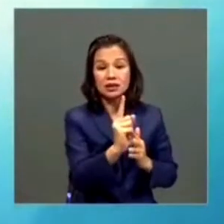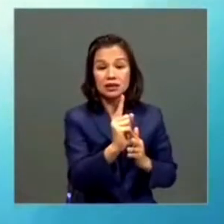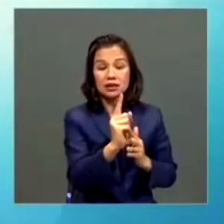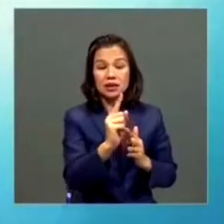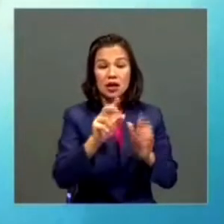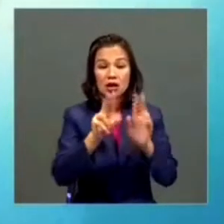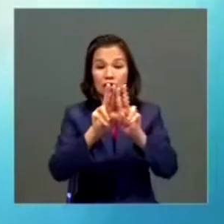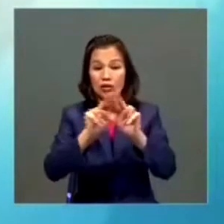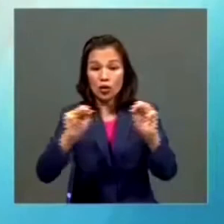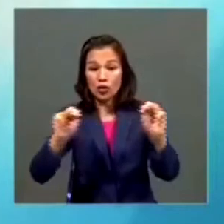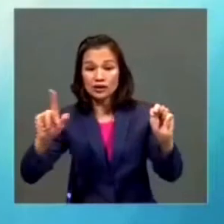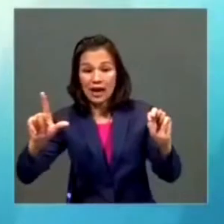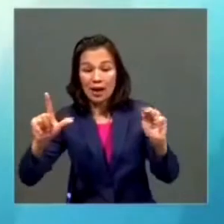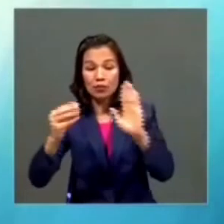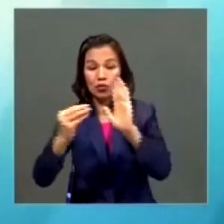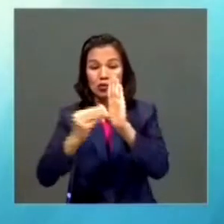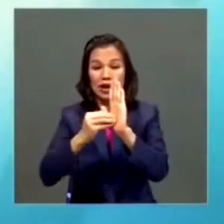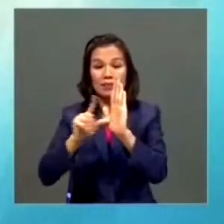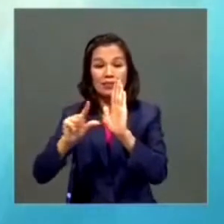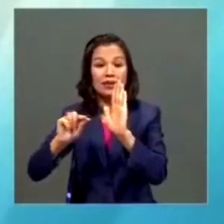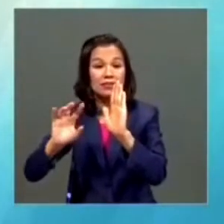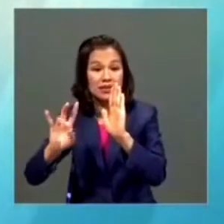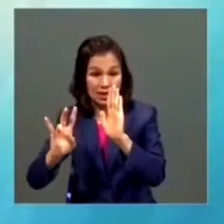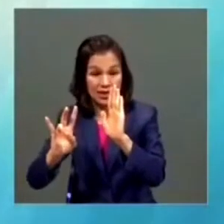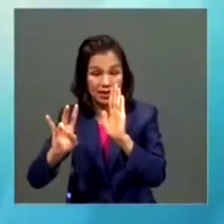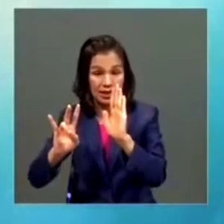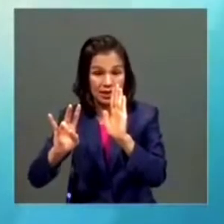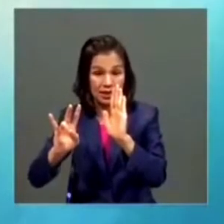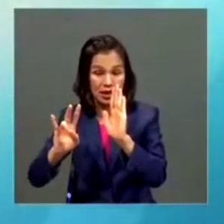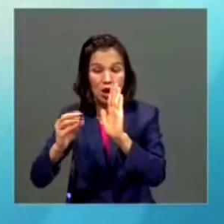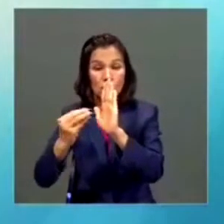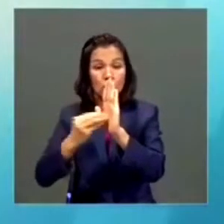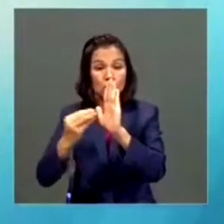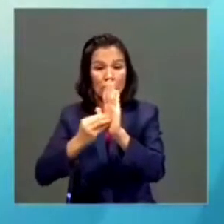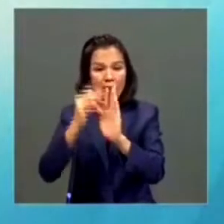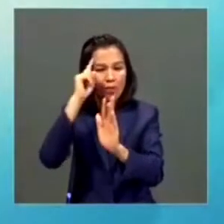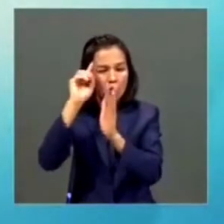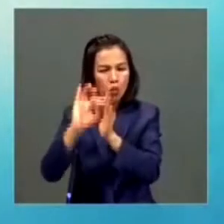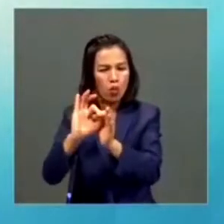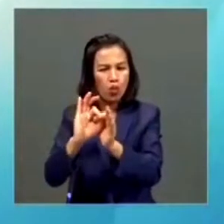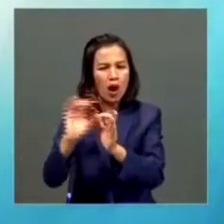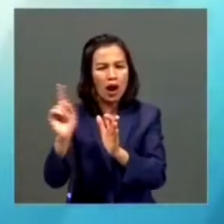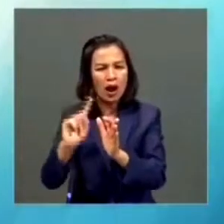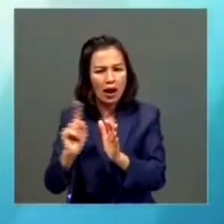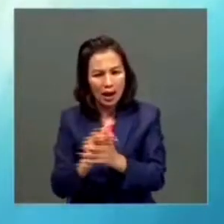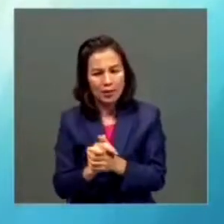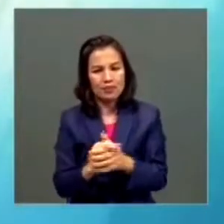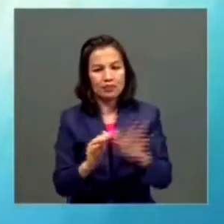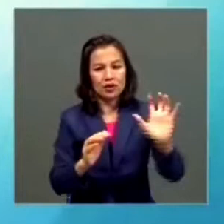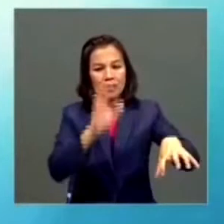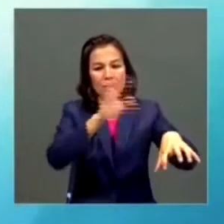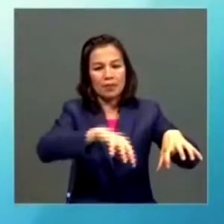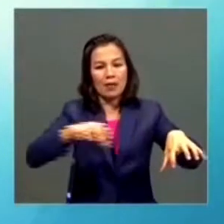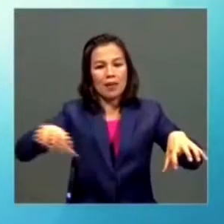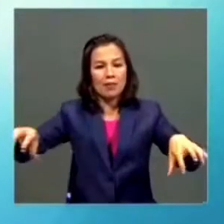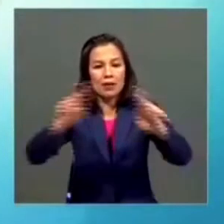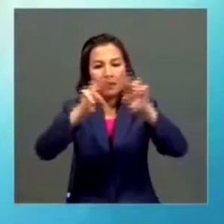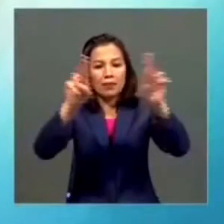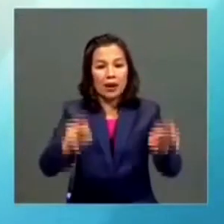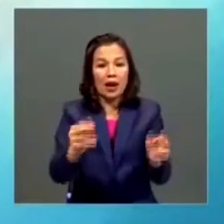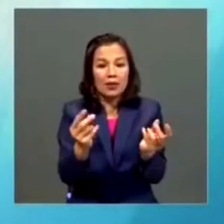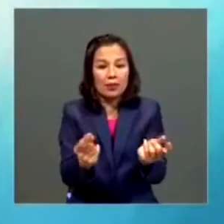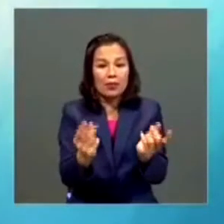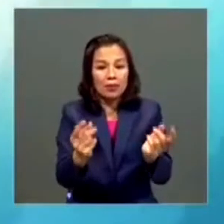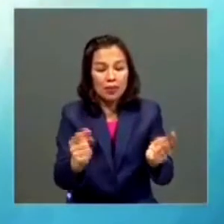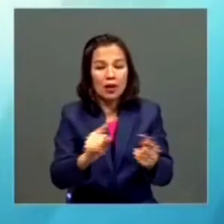นนทบุรี3กรุงเทพมหานคร27กรุงเทพมหานครสิ่งที่เราต้องกังวลใจก็คือเรื่องสถานบันเทิงนะครับรวม